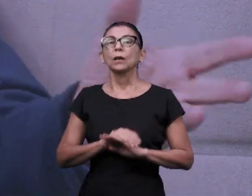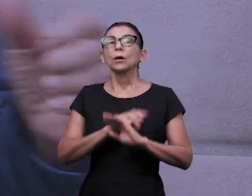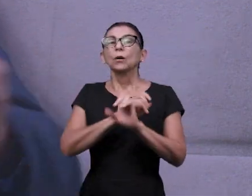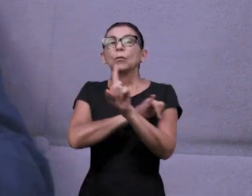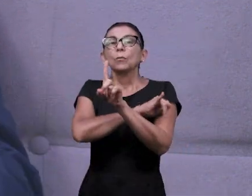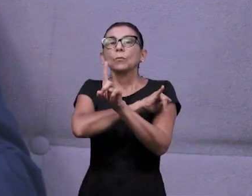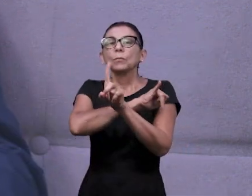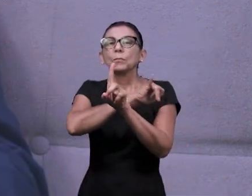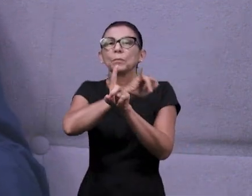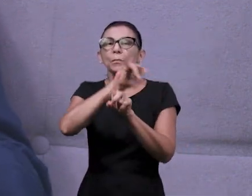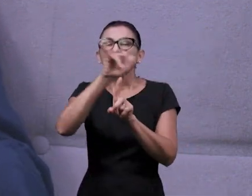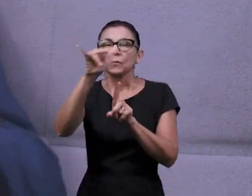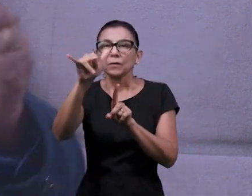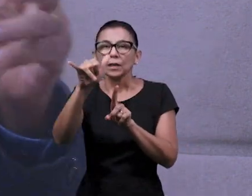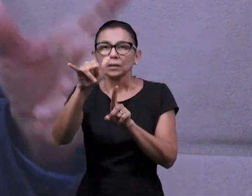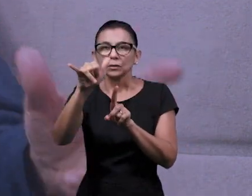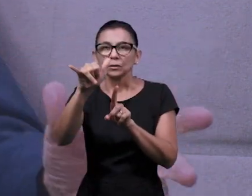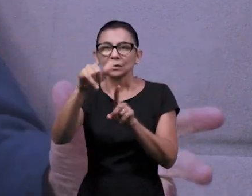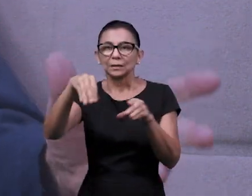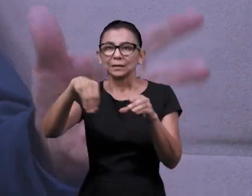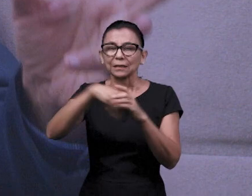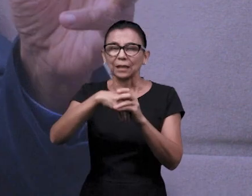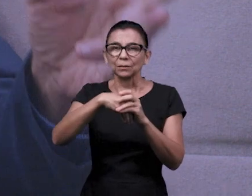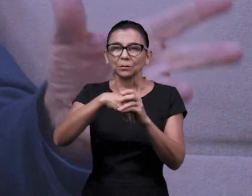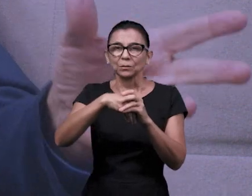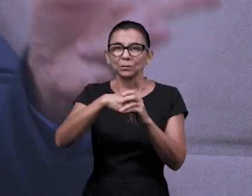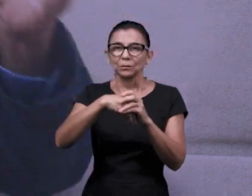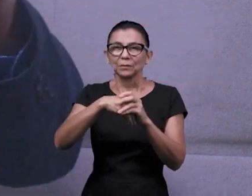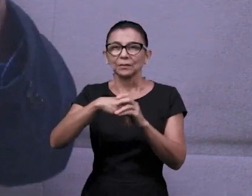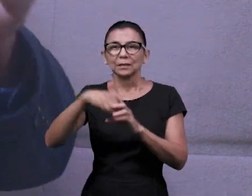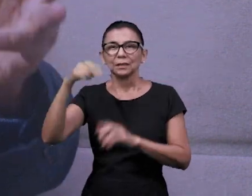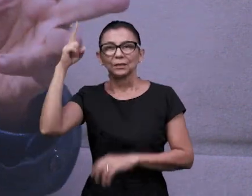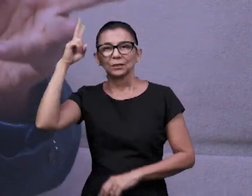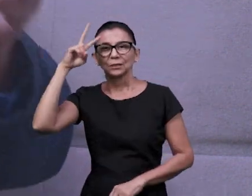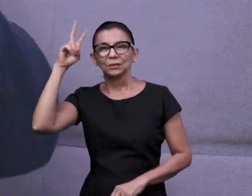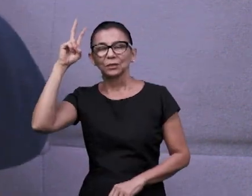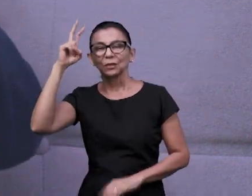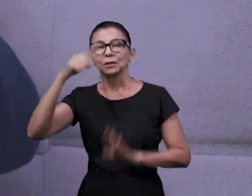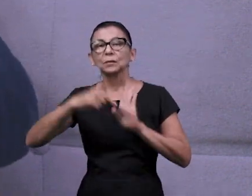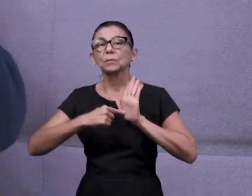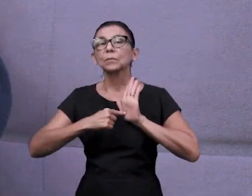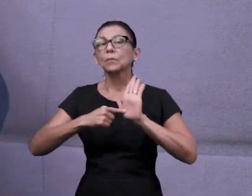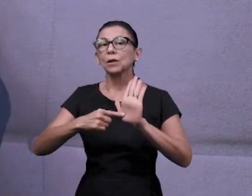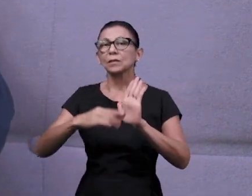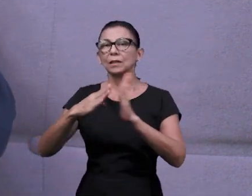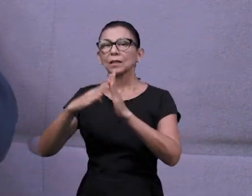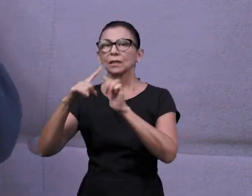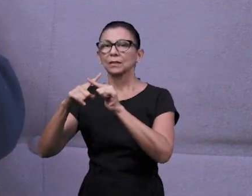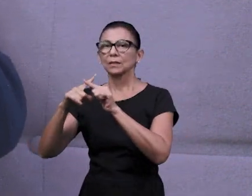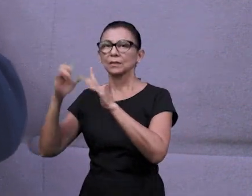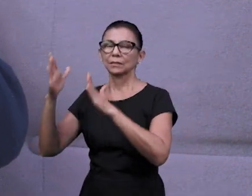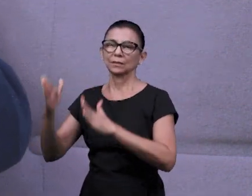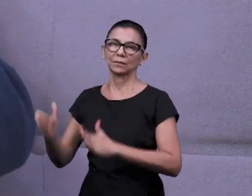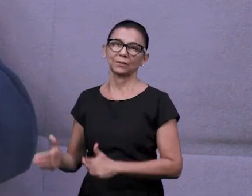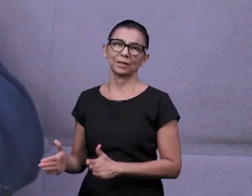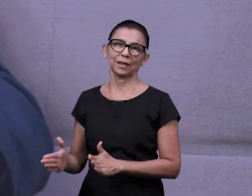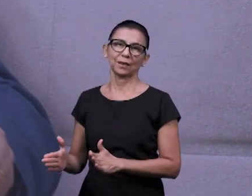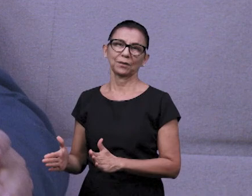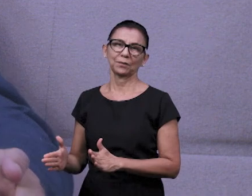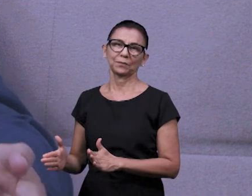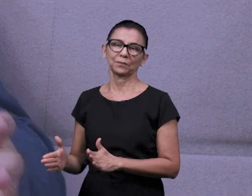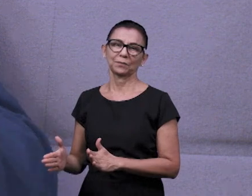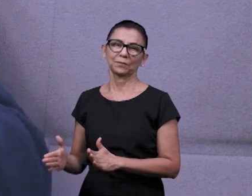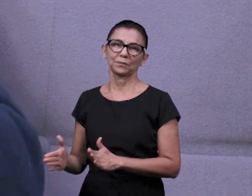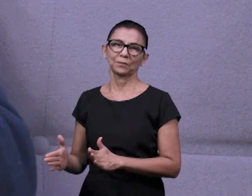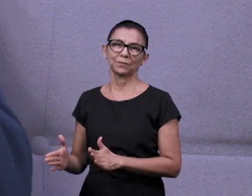C'est exactement le prophétique qui est dans cette historique, qui est exactement